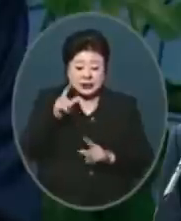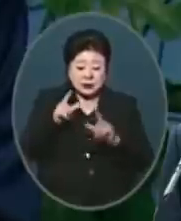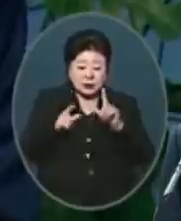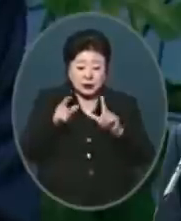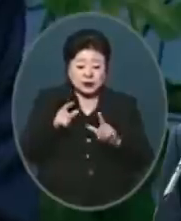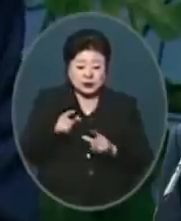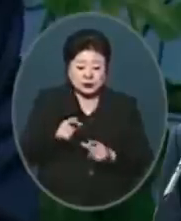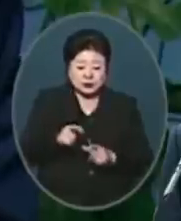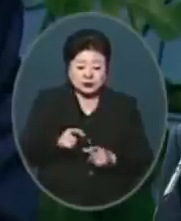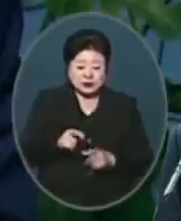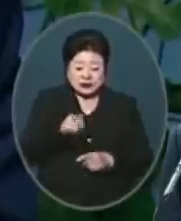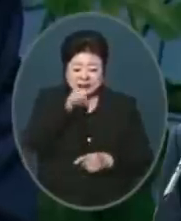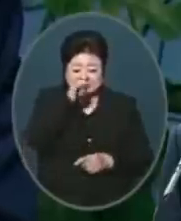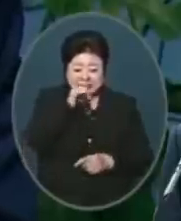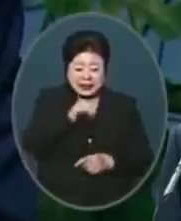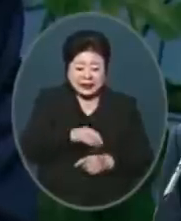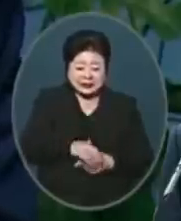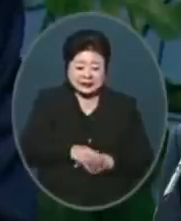없습니다.